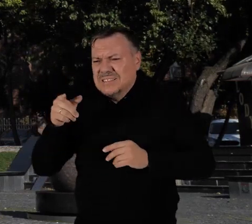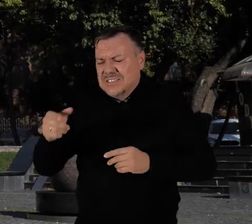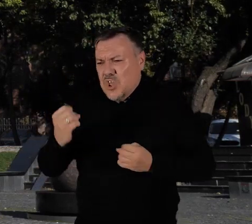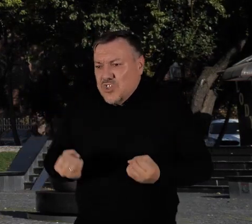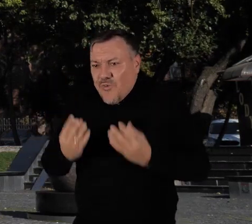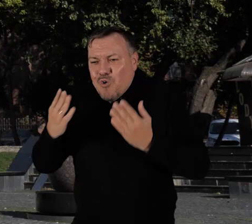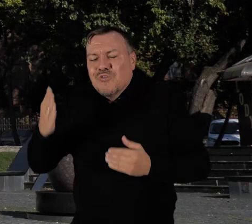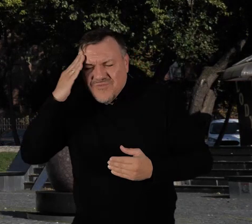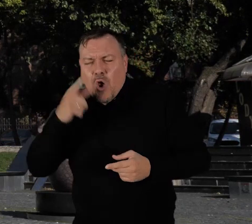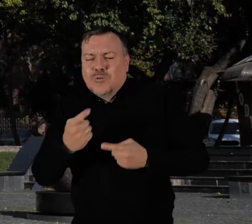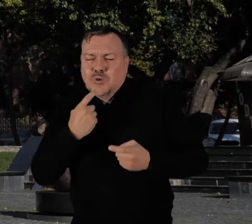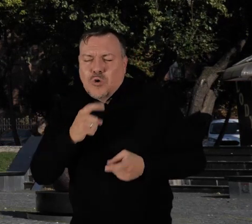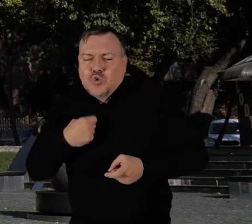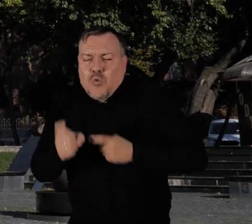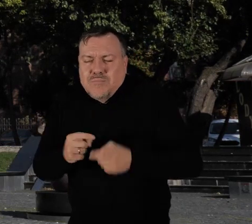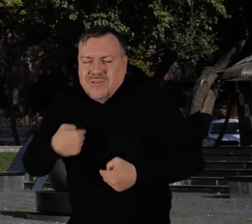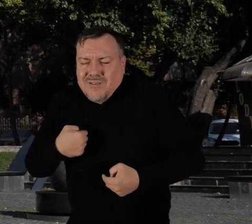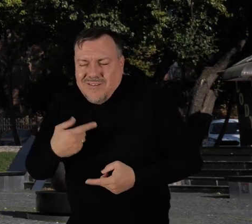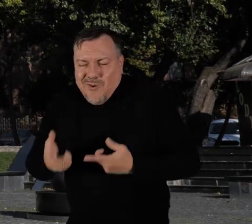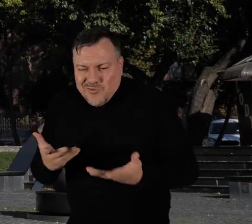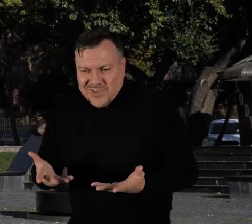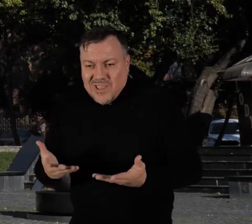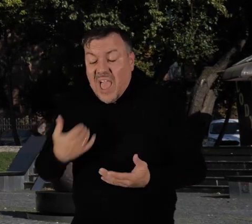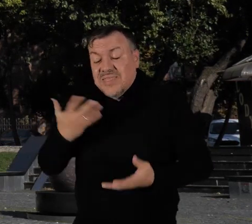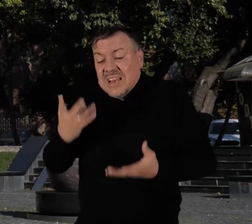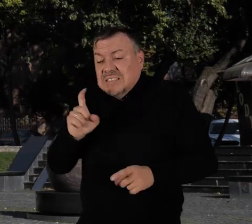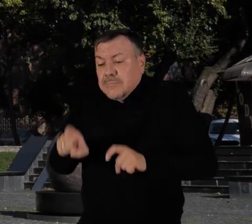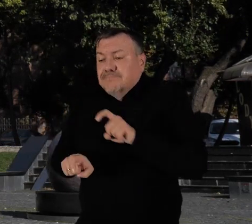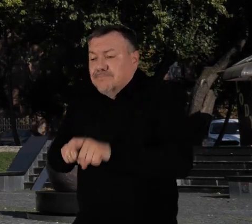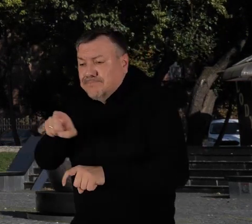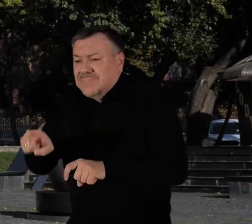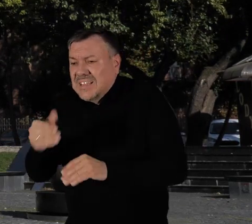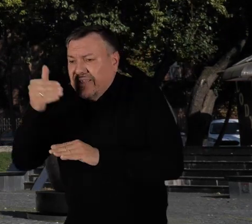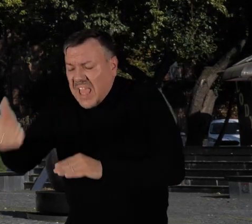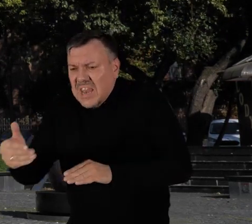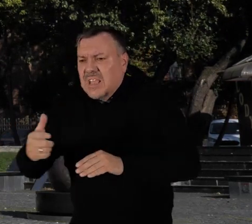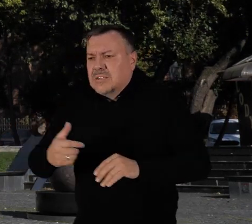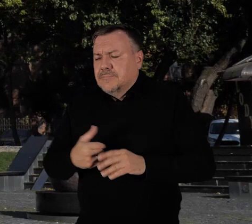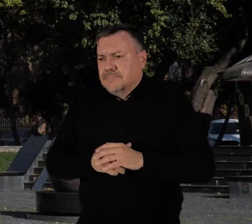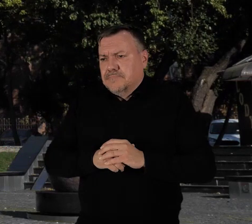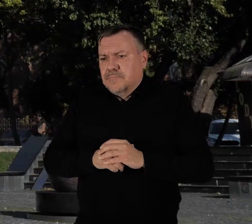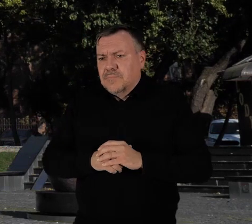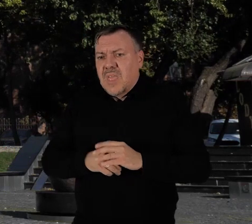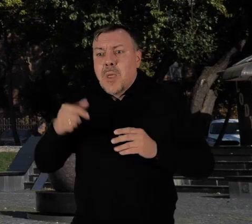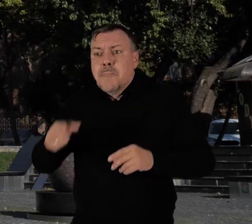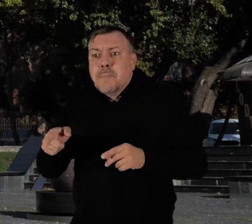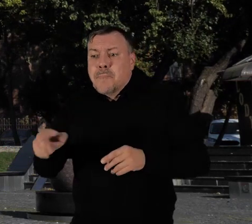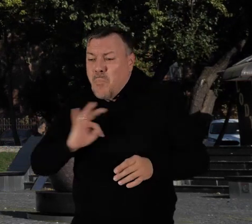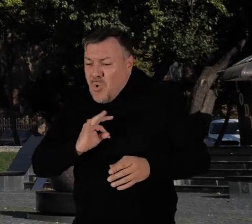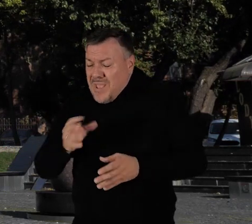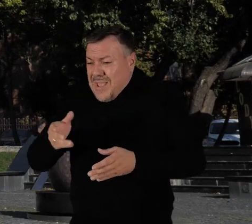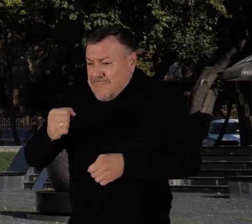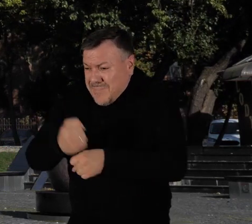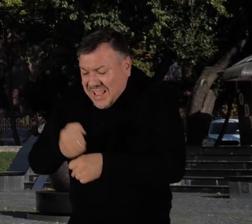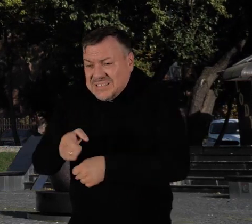metafora wytwarza. Teraz jednak chciałbym pójść dalej i nadać tej metaforze jeszcze głębsze znaczenie.